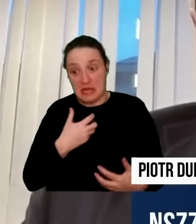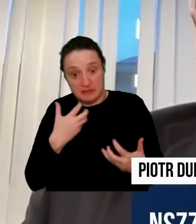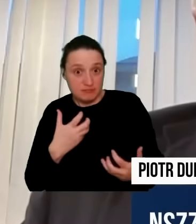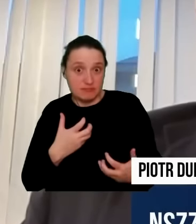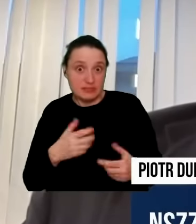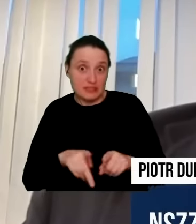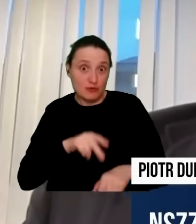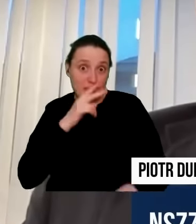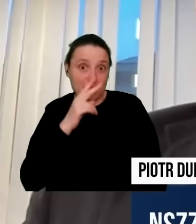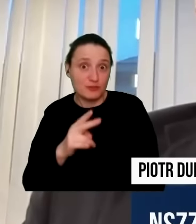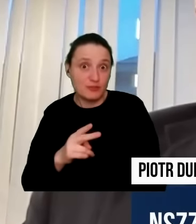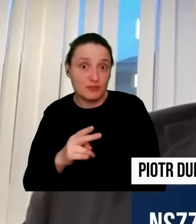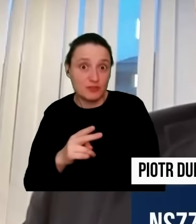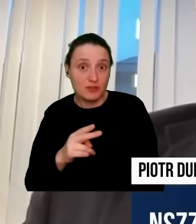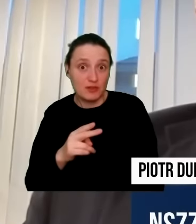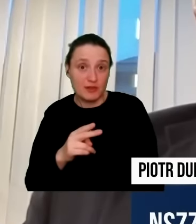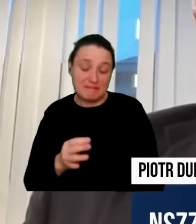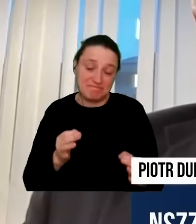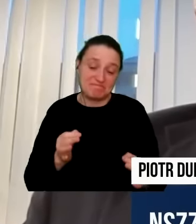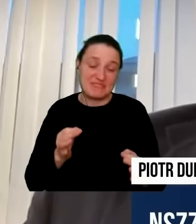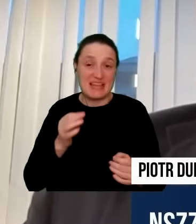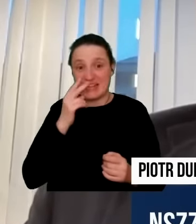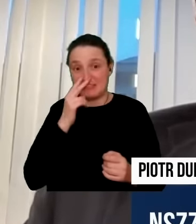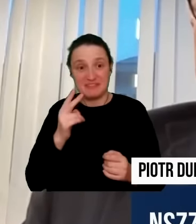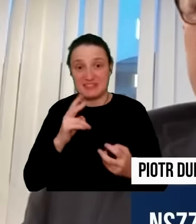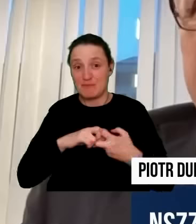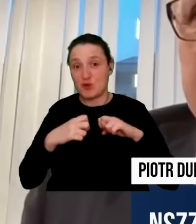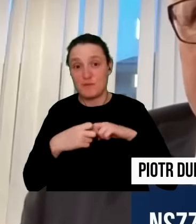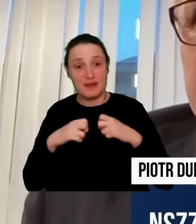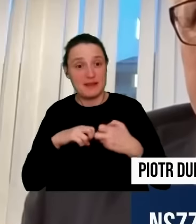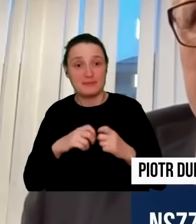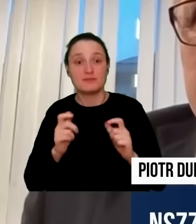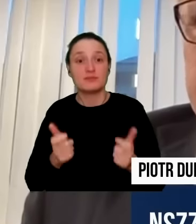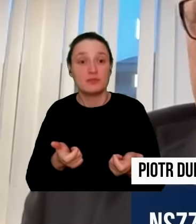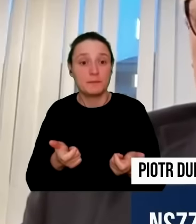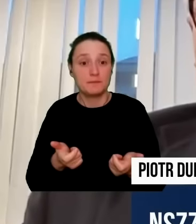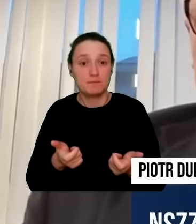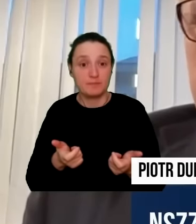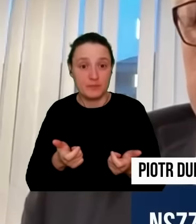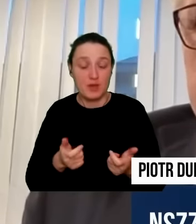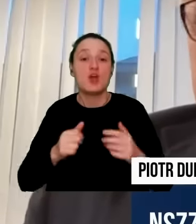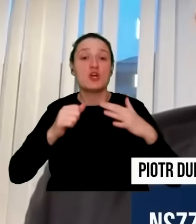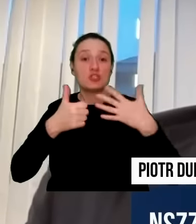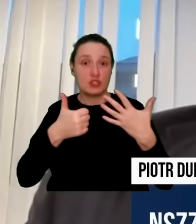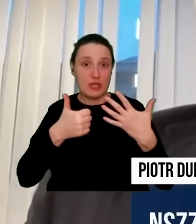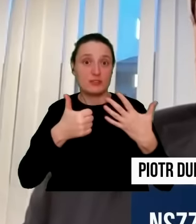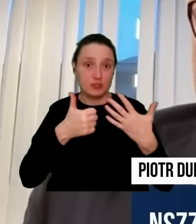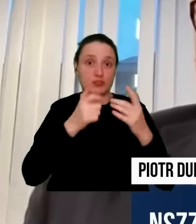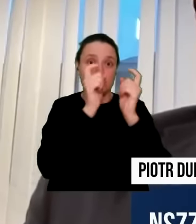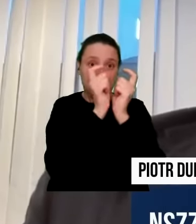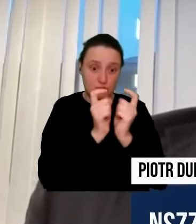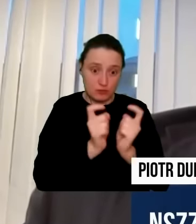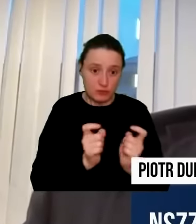to zobaczyć. Na razie z tego co wiem, to mamy problem taki, że mamy zatwierdzonych 6 priorytetów w określonym kształcie. Żeby